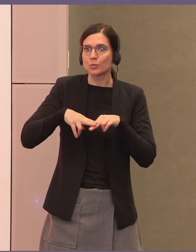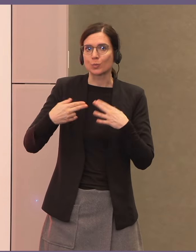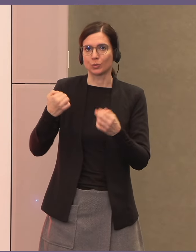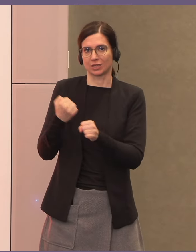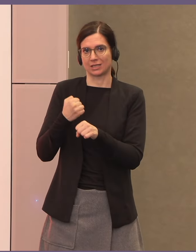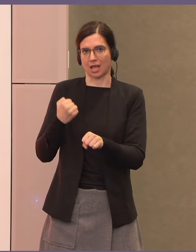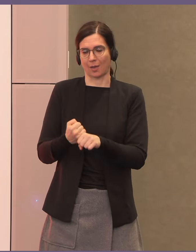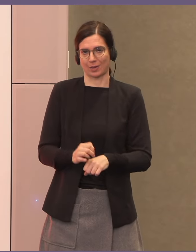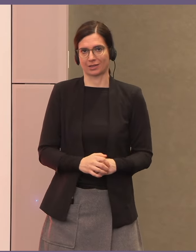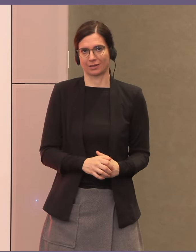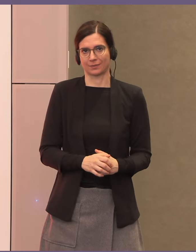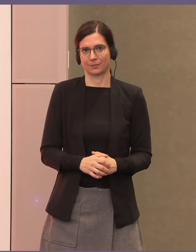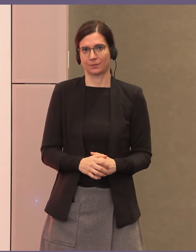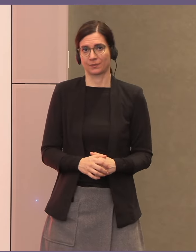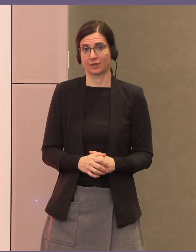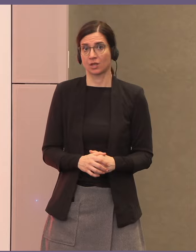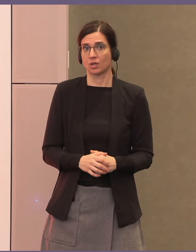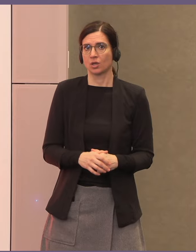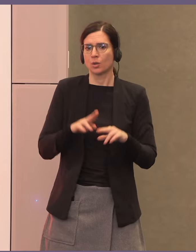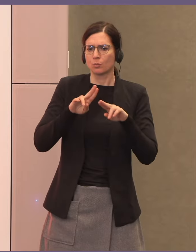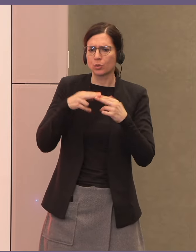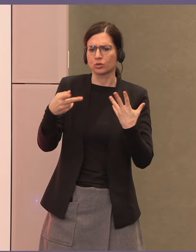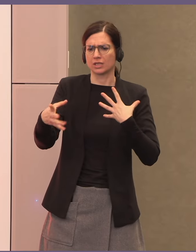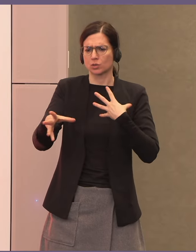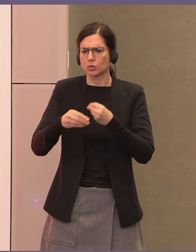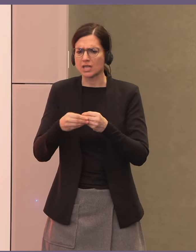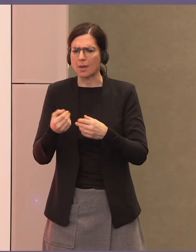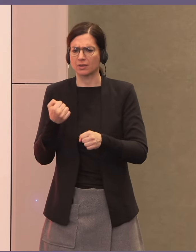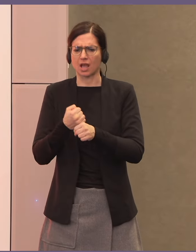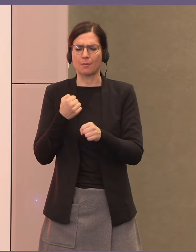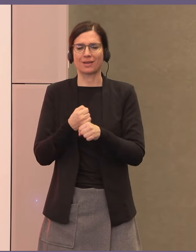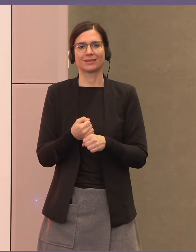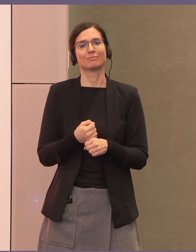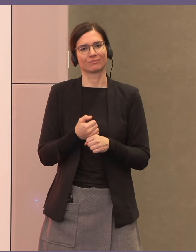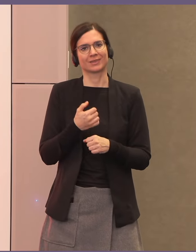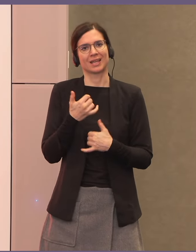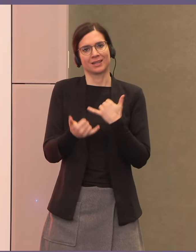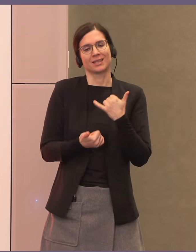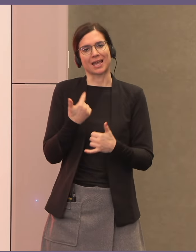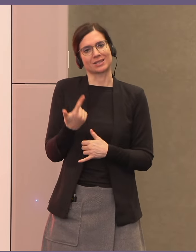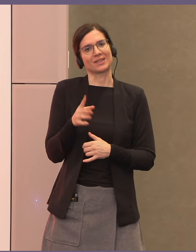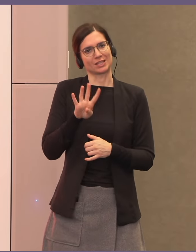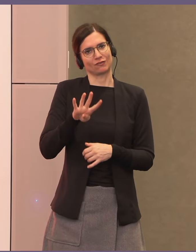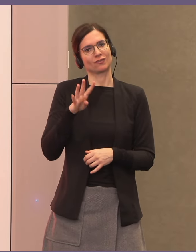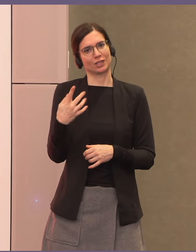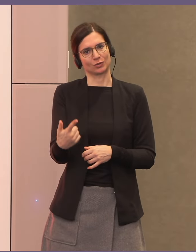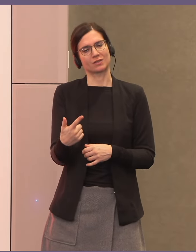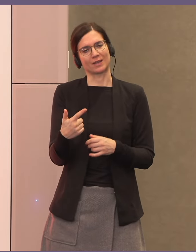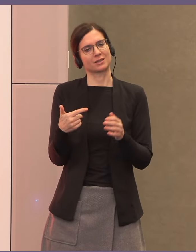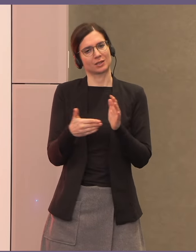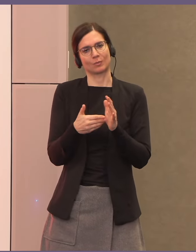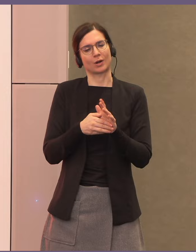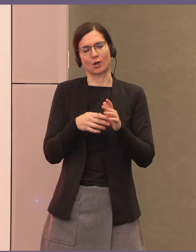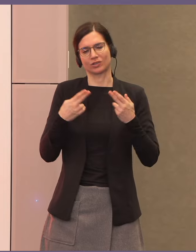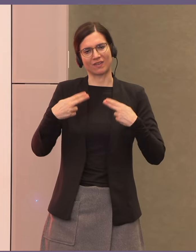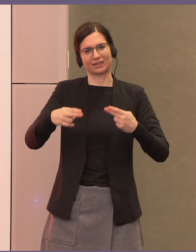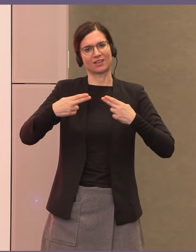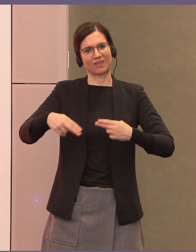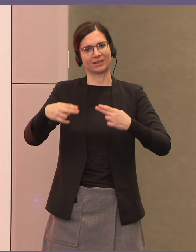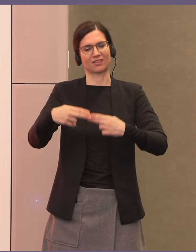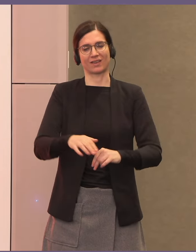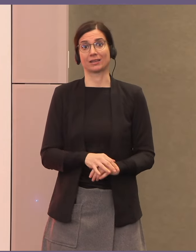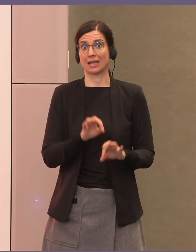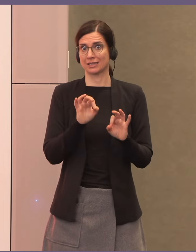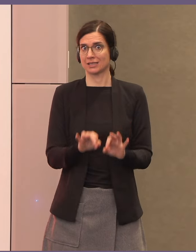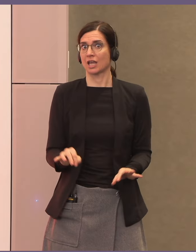kann. Und diese Bündnisse brauchen wir natürlich auch in diesem Jahr 2024, aber auch darüber hinaus. Was ich sehr schön gefunden